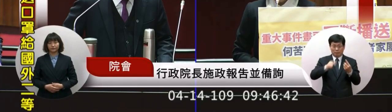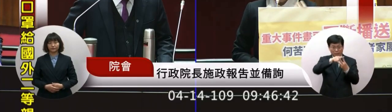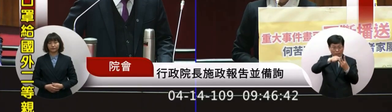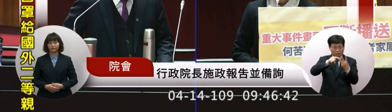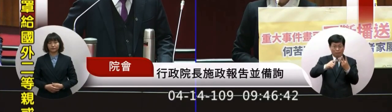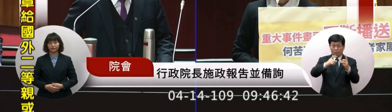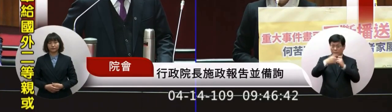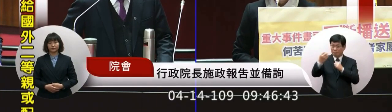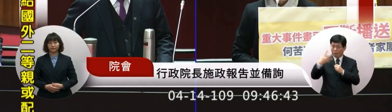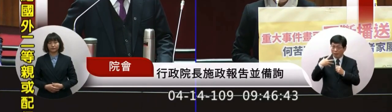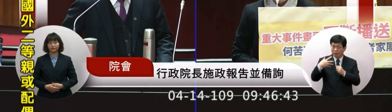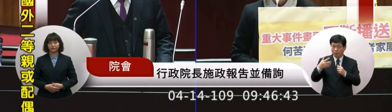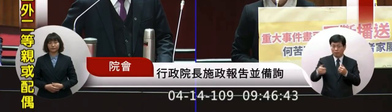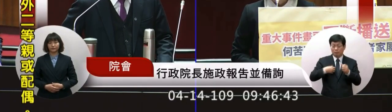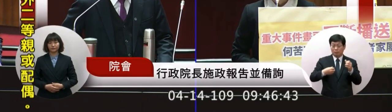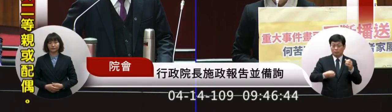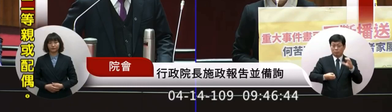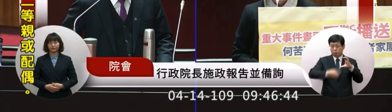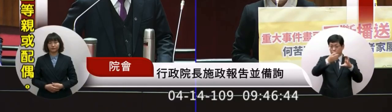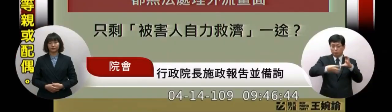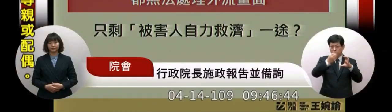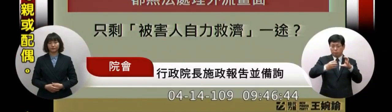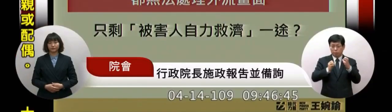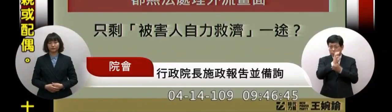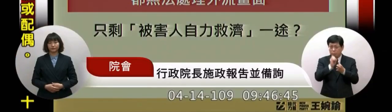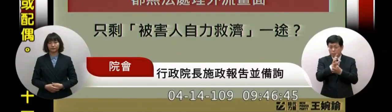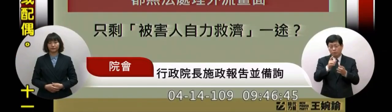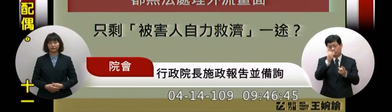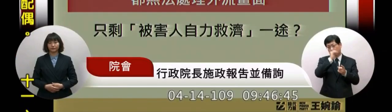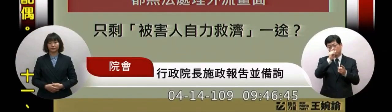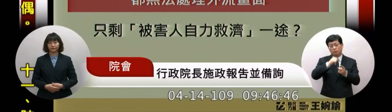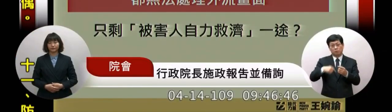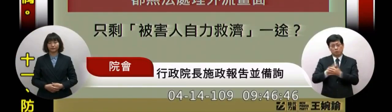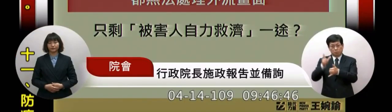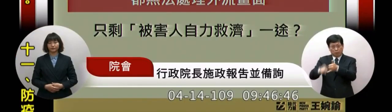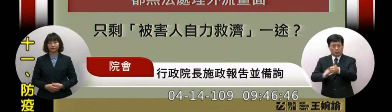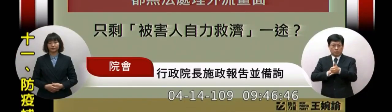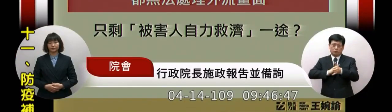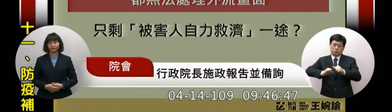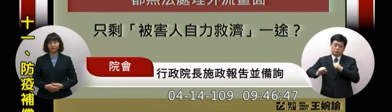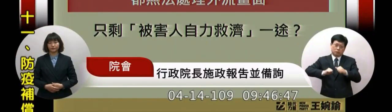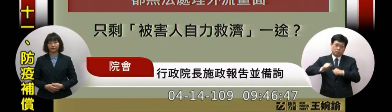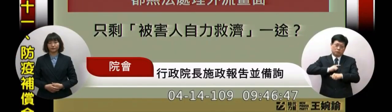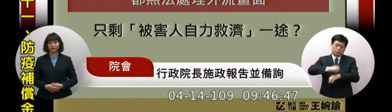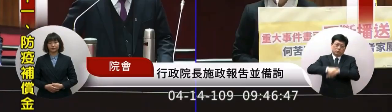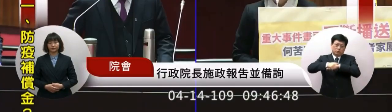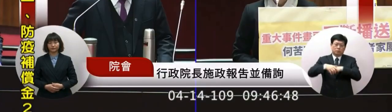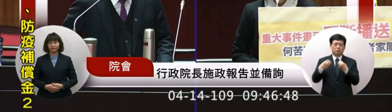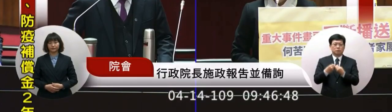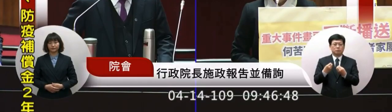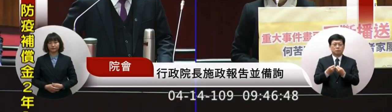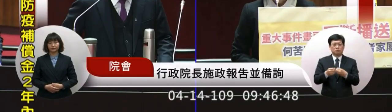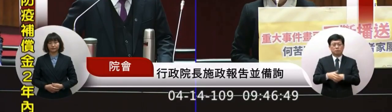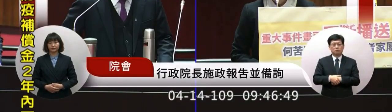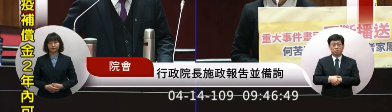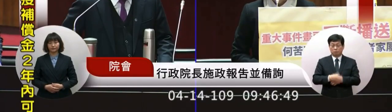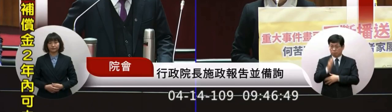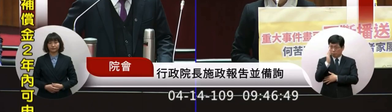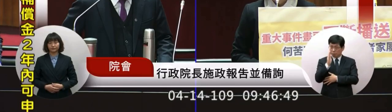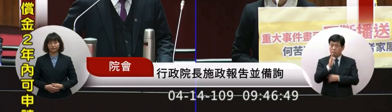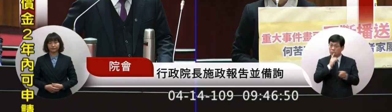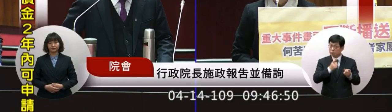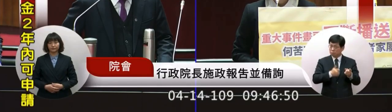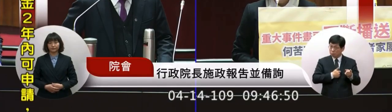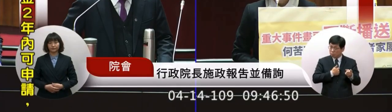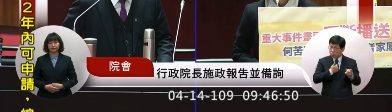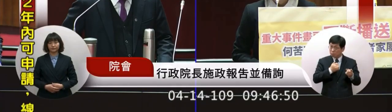方的回应来看这个画面的外流或是画面的处理，其实都只剩下被害人自力救济一途。我们想请教，这样子政府是不是有